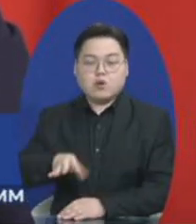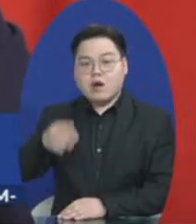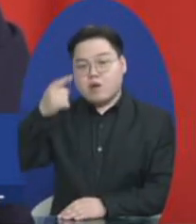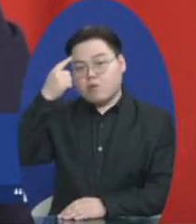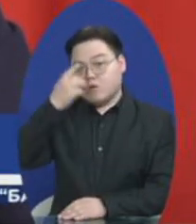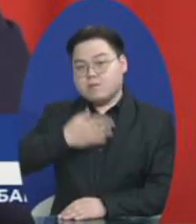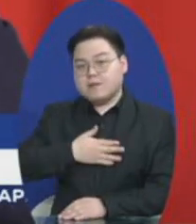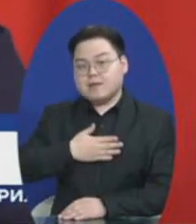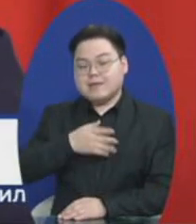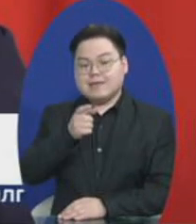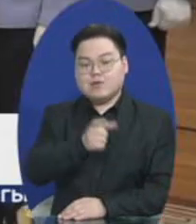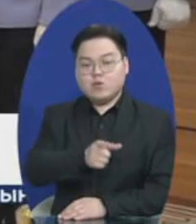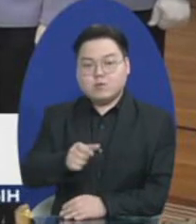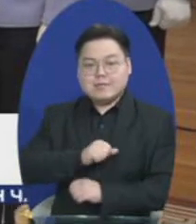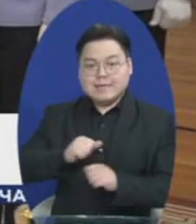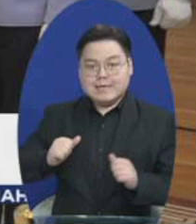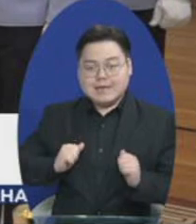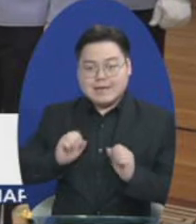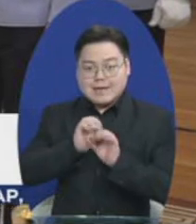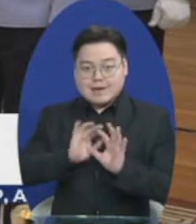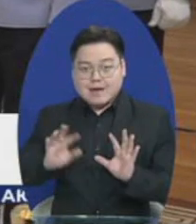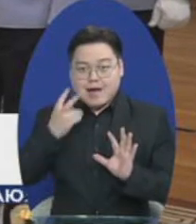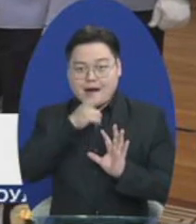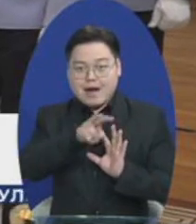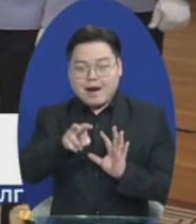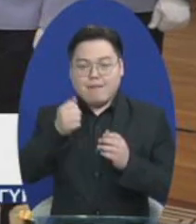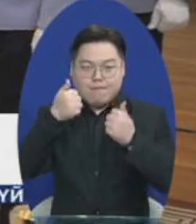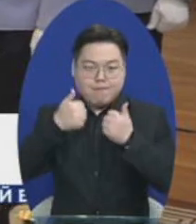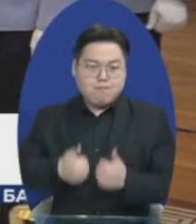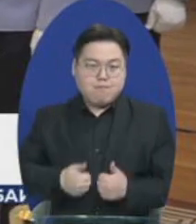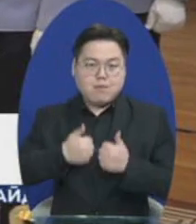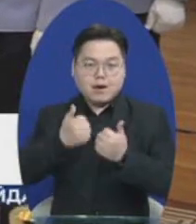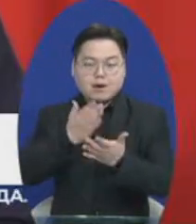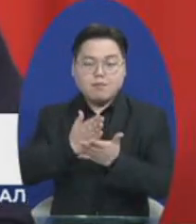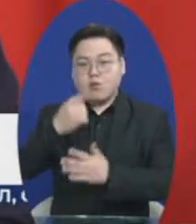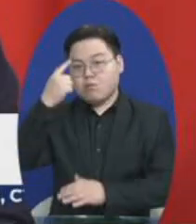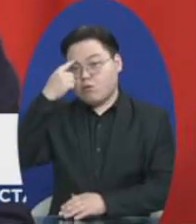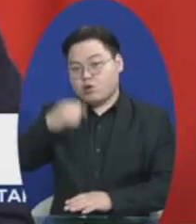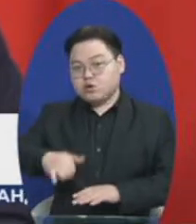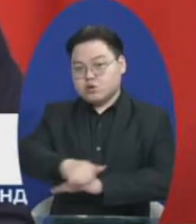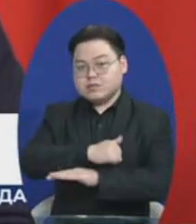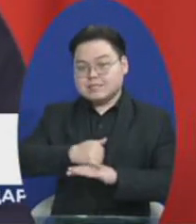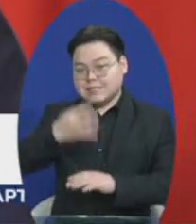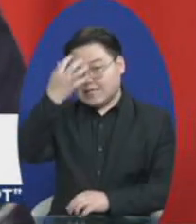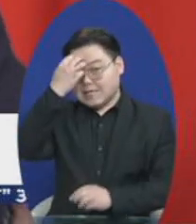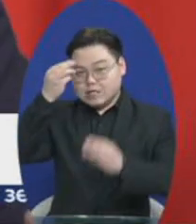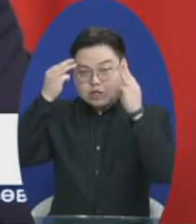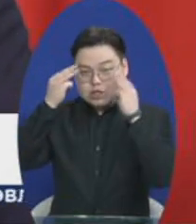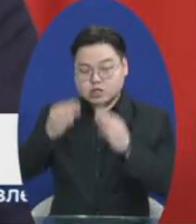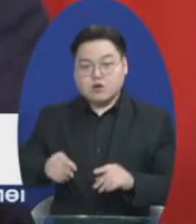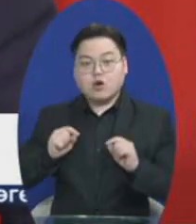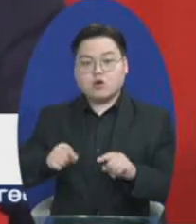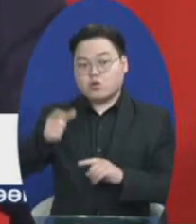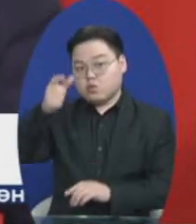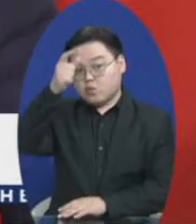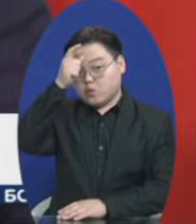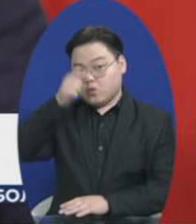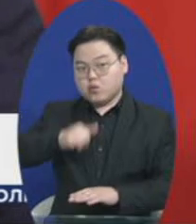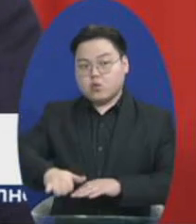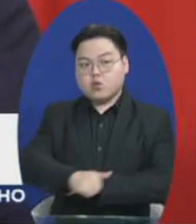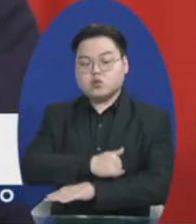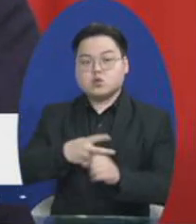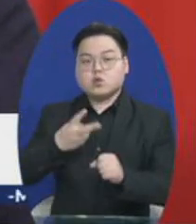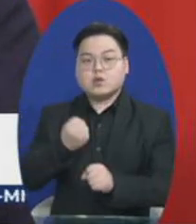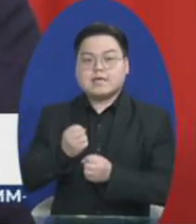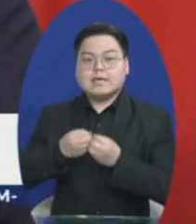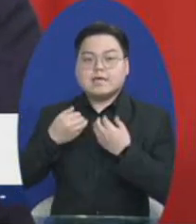засаг, ард түмэн та бүхнээрээ бахархаж байна. Монгол Улсын засгийн газрын шийдвэрээр өнөөдөр бүгд найрамдах Турк улсад үүрэг гүйцэтгэсэн